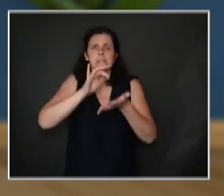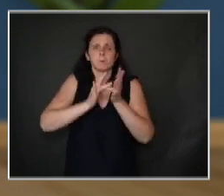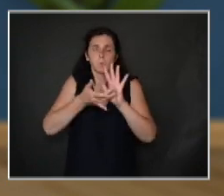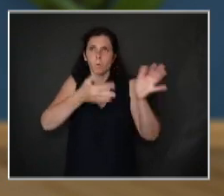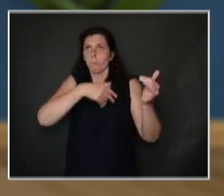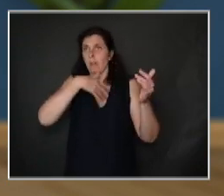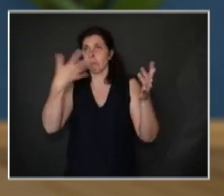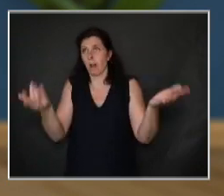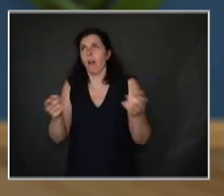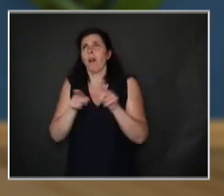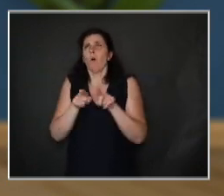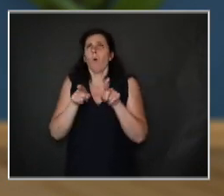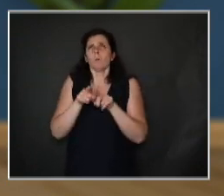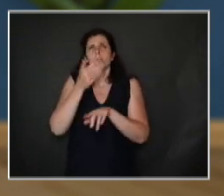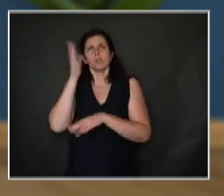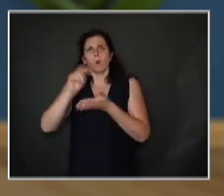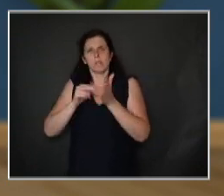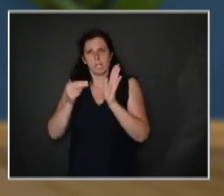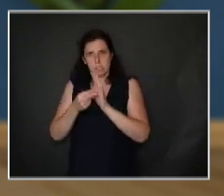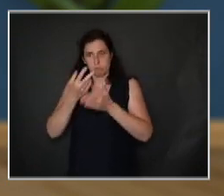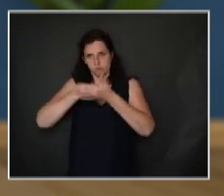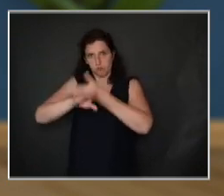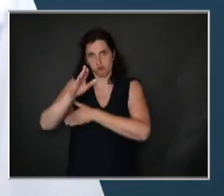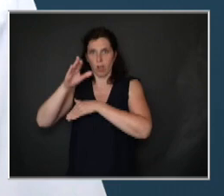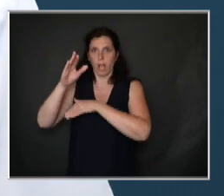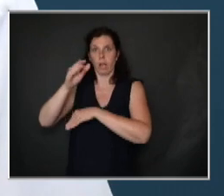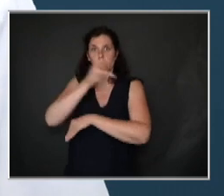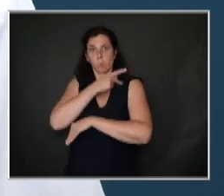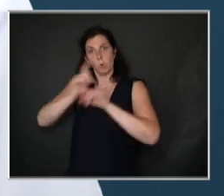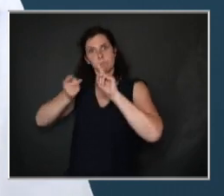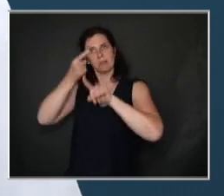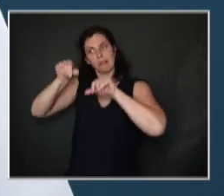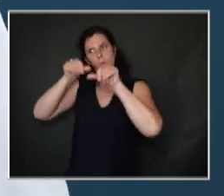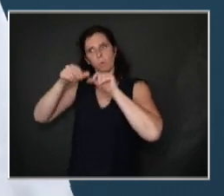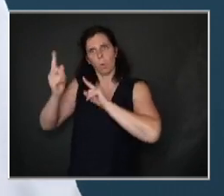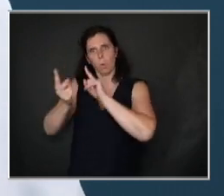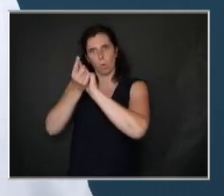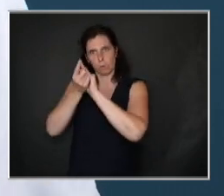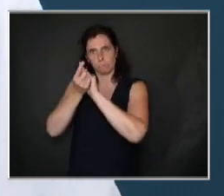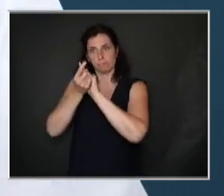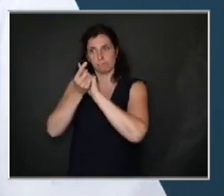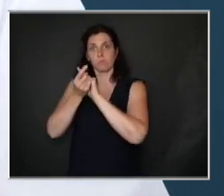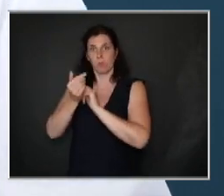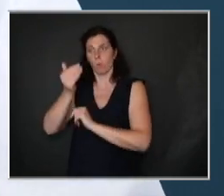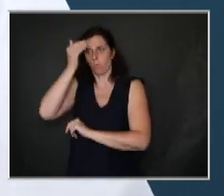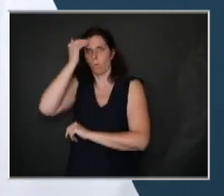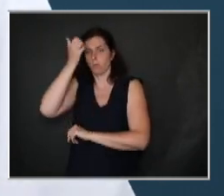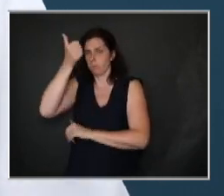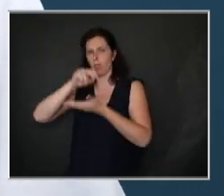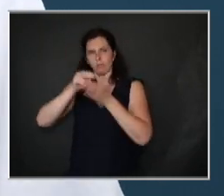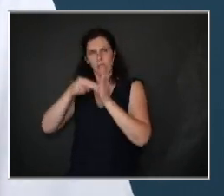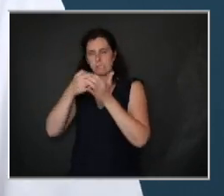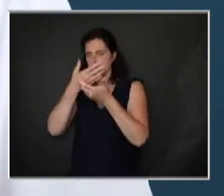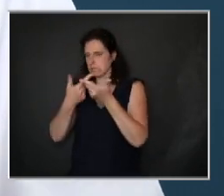le recours à la consultation de la douleur, où des spécialistes des antalgiques peuvent proposer